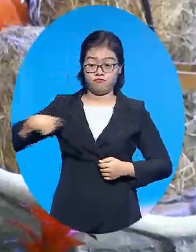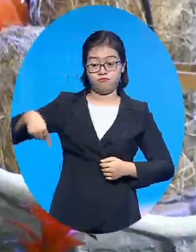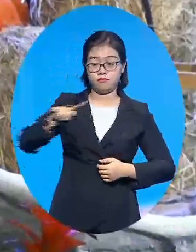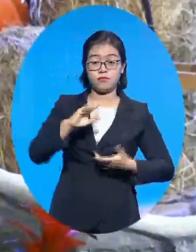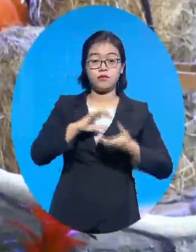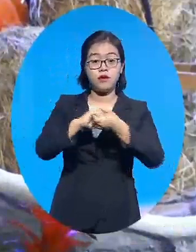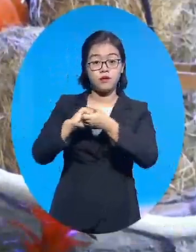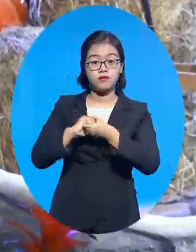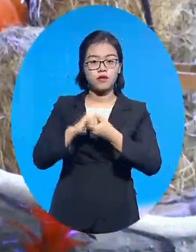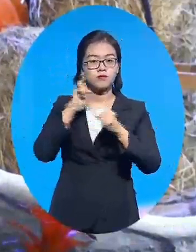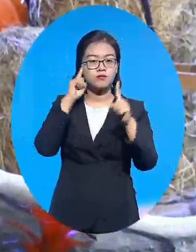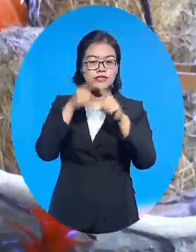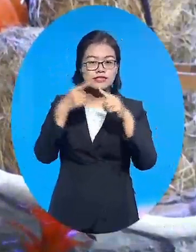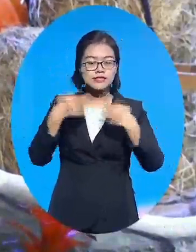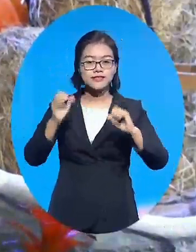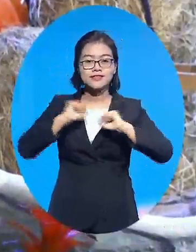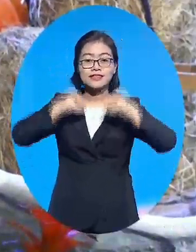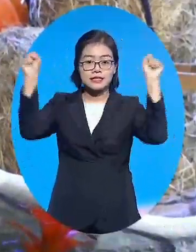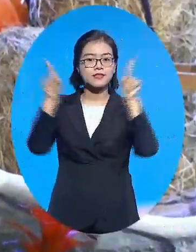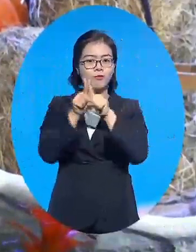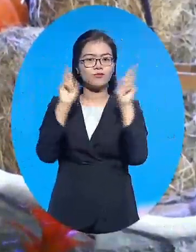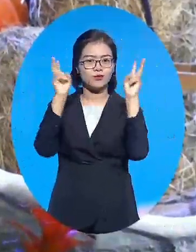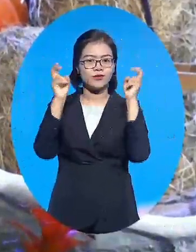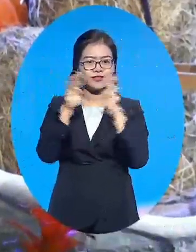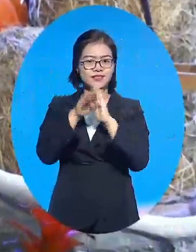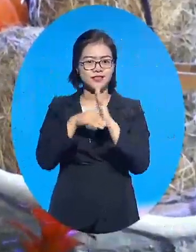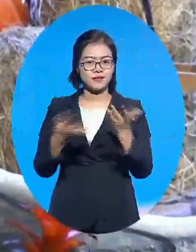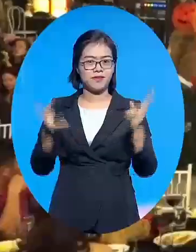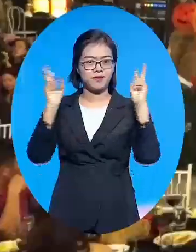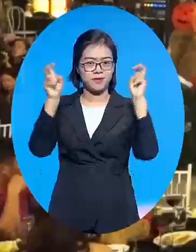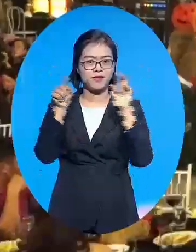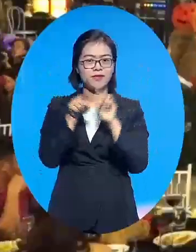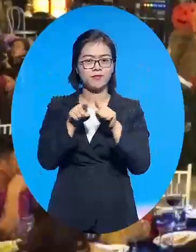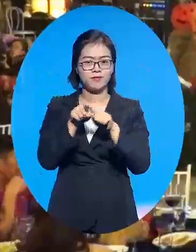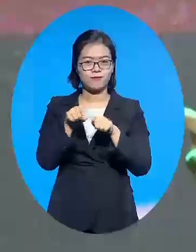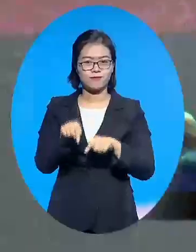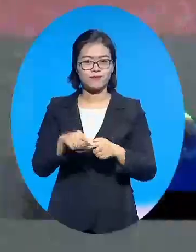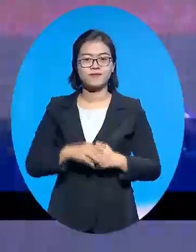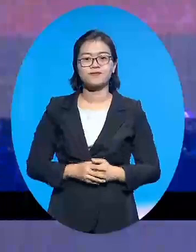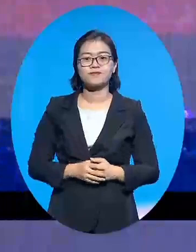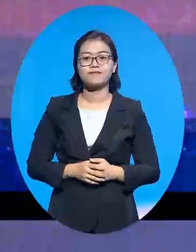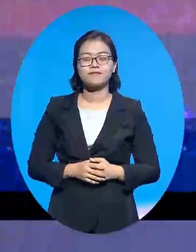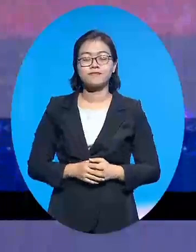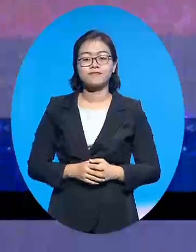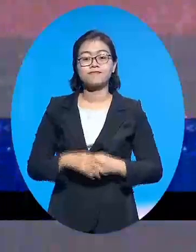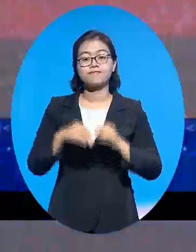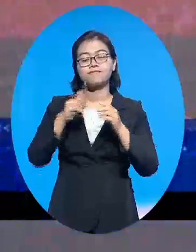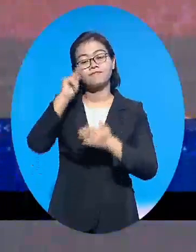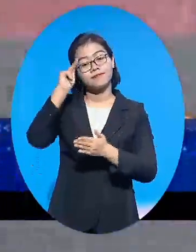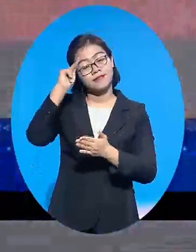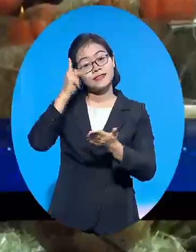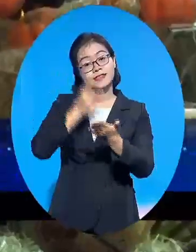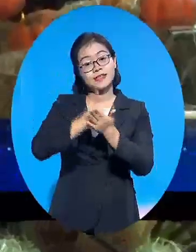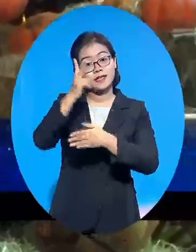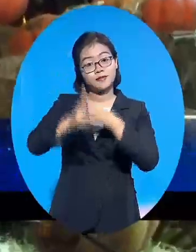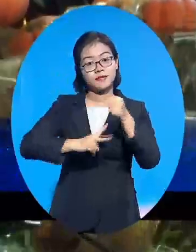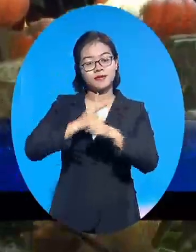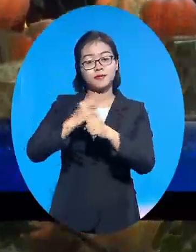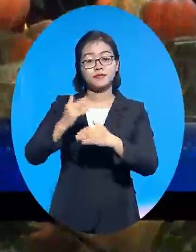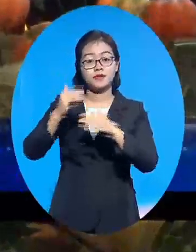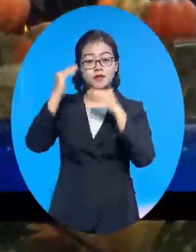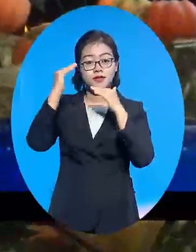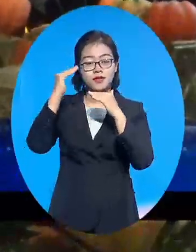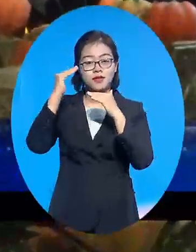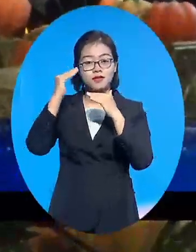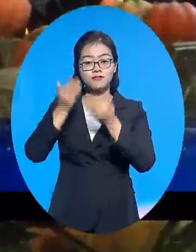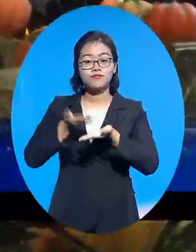và sẽ cùng nhau chiến thắng như cái chủ đề hôm nay là Together wewing kỷ niệm 2 năm thành lập cũng là dịp để các hội